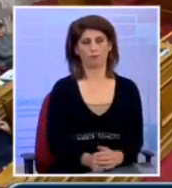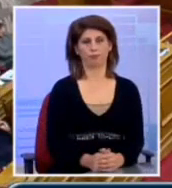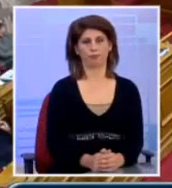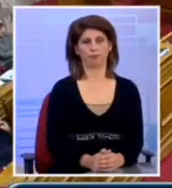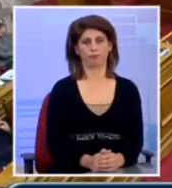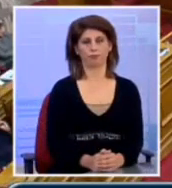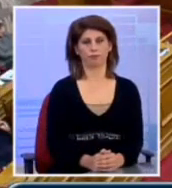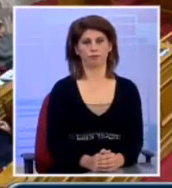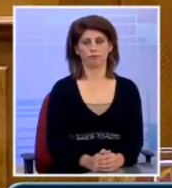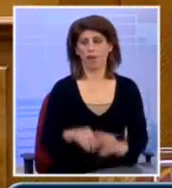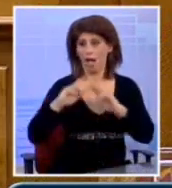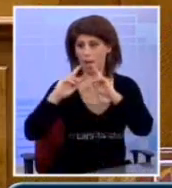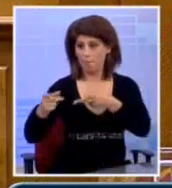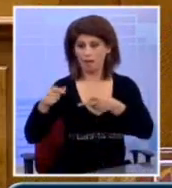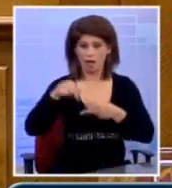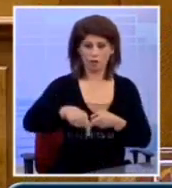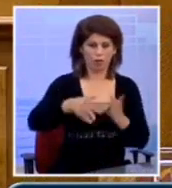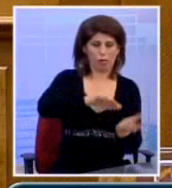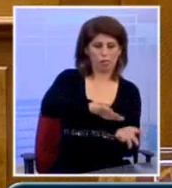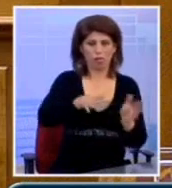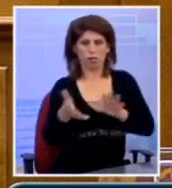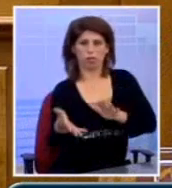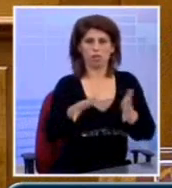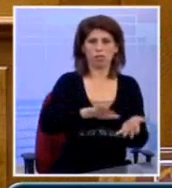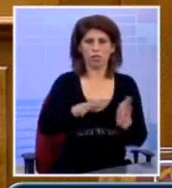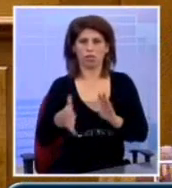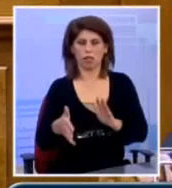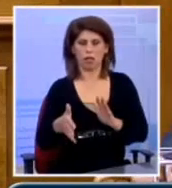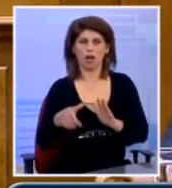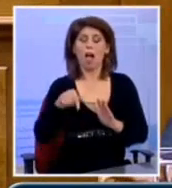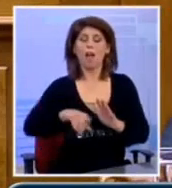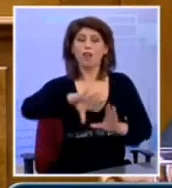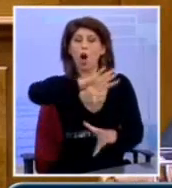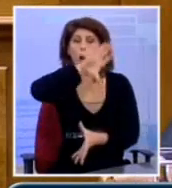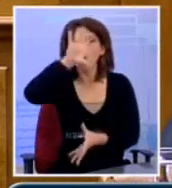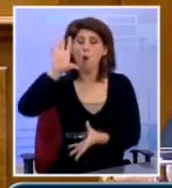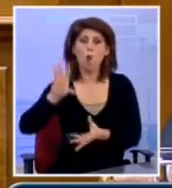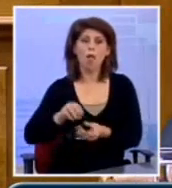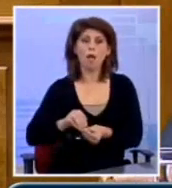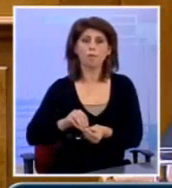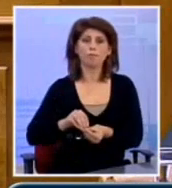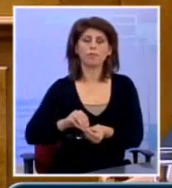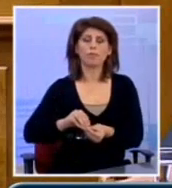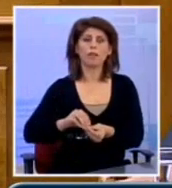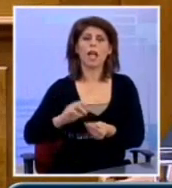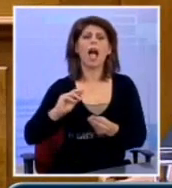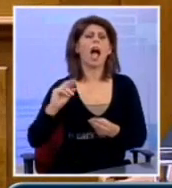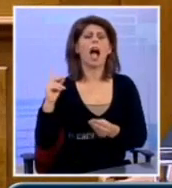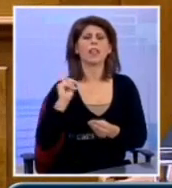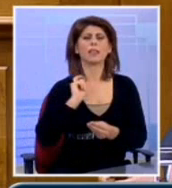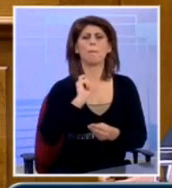την απάντηση σε αυτές τις αντιφάσεις, στις αντιφάσεις του αντιπολιτευτικού λόγου